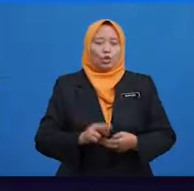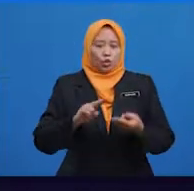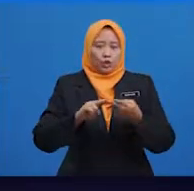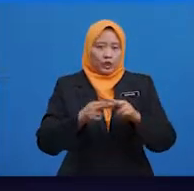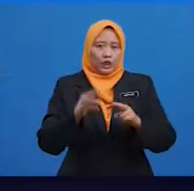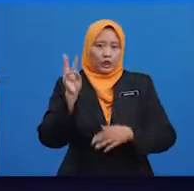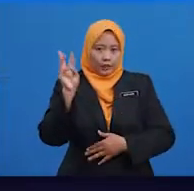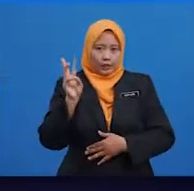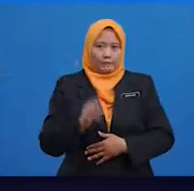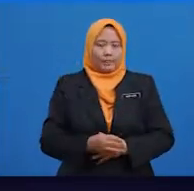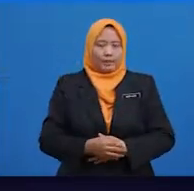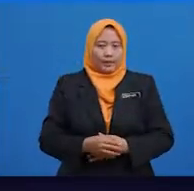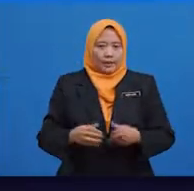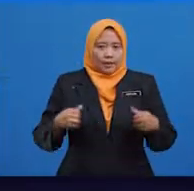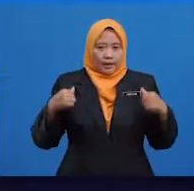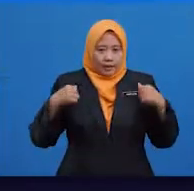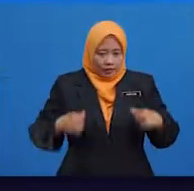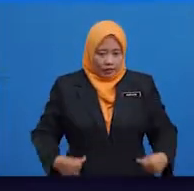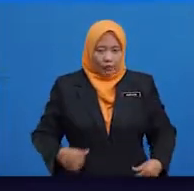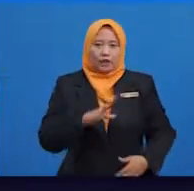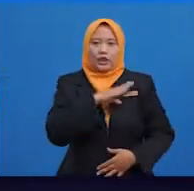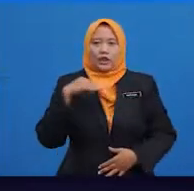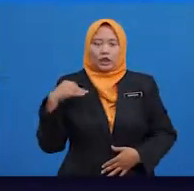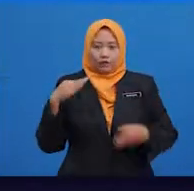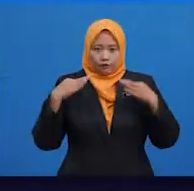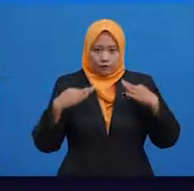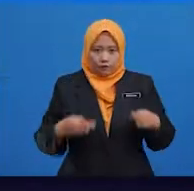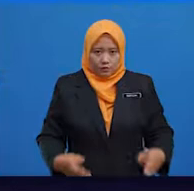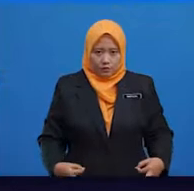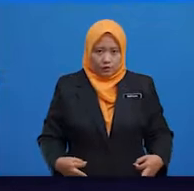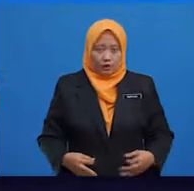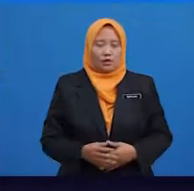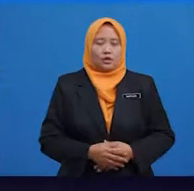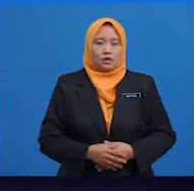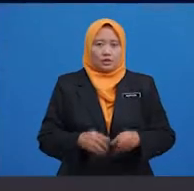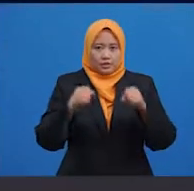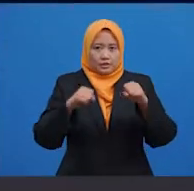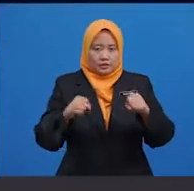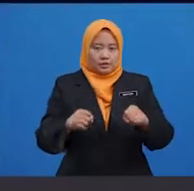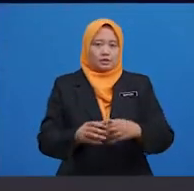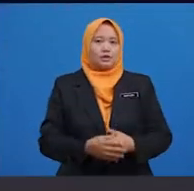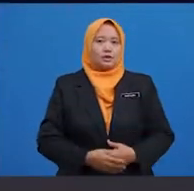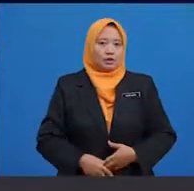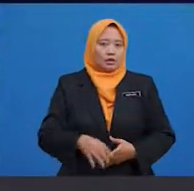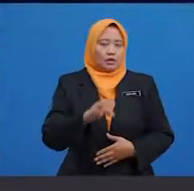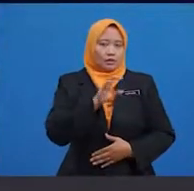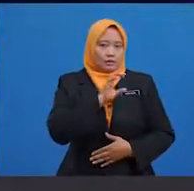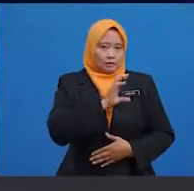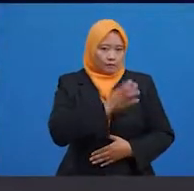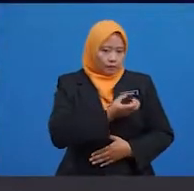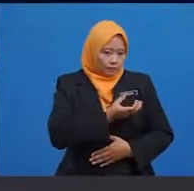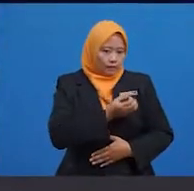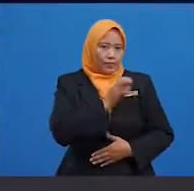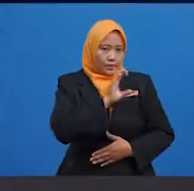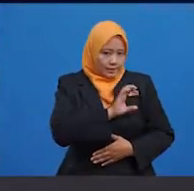anatomi dan fisiologi dengan tajuk sistem kardiovaskular. Baiklah pelajar,